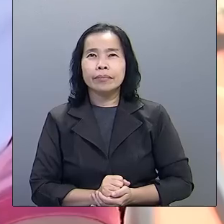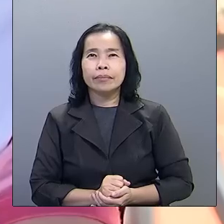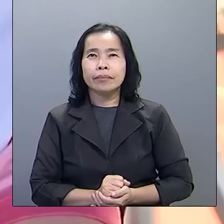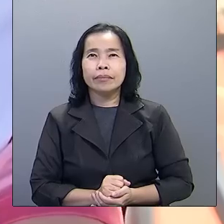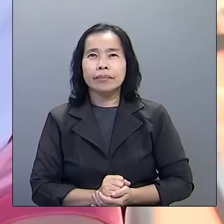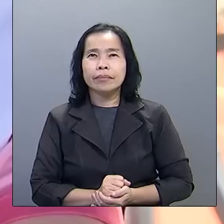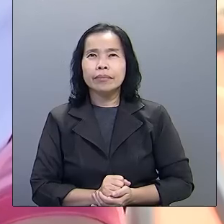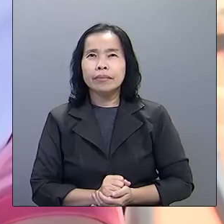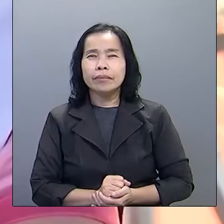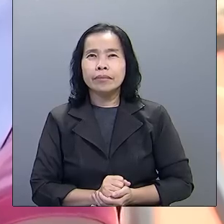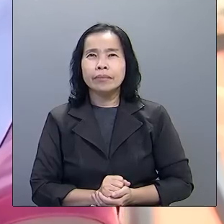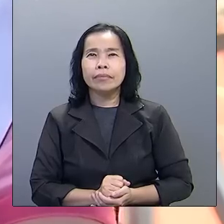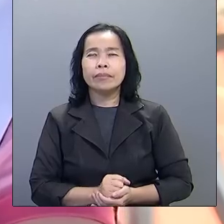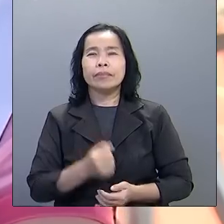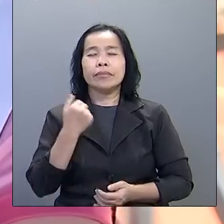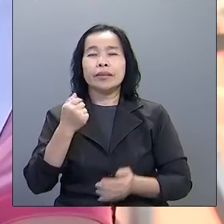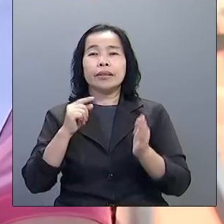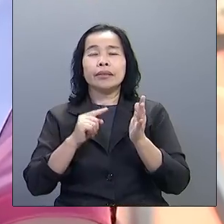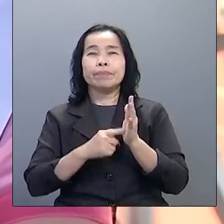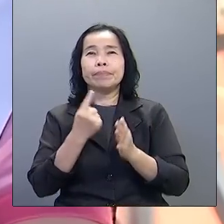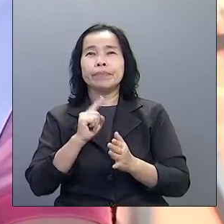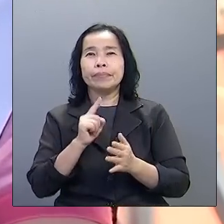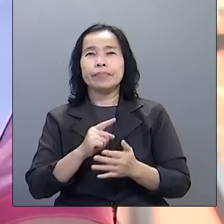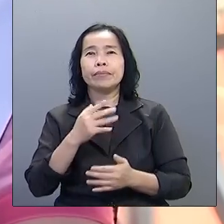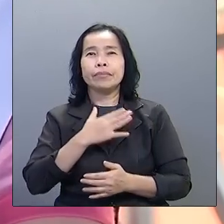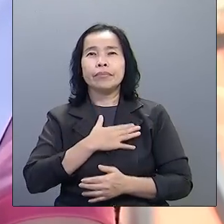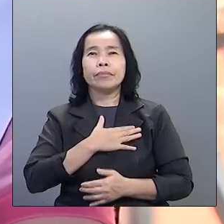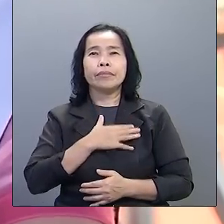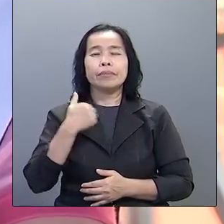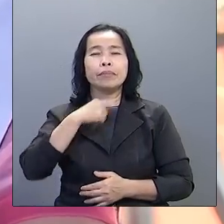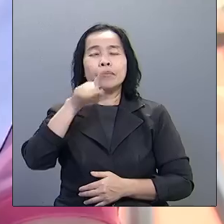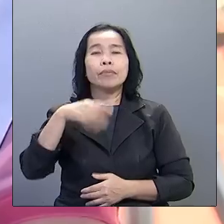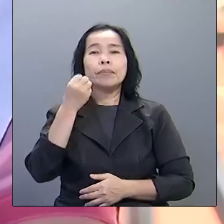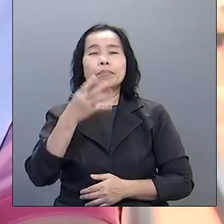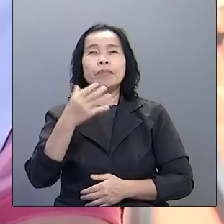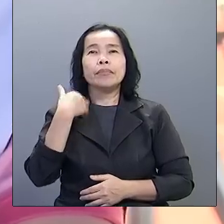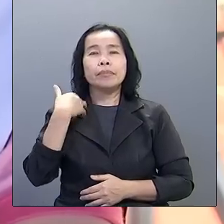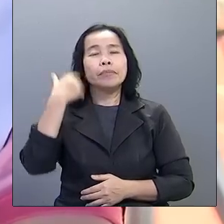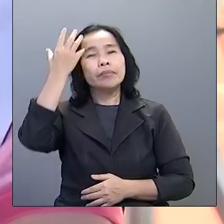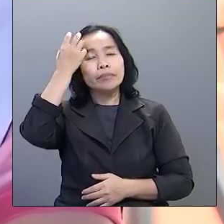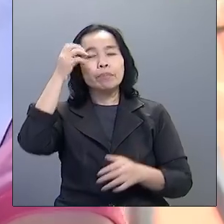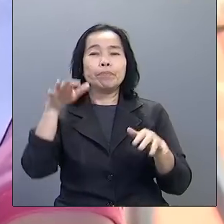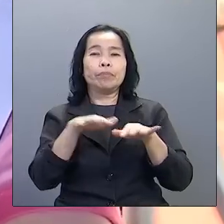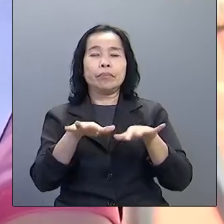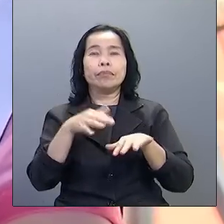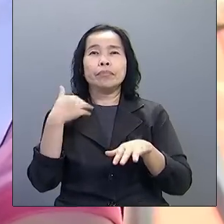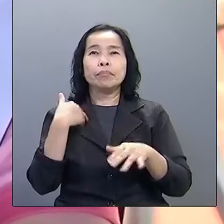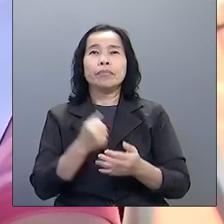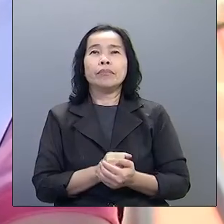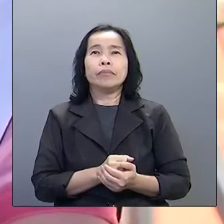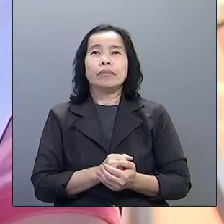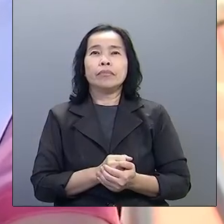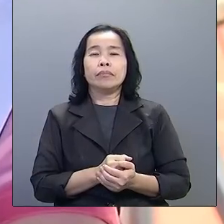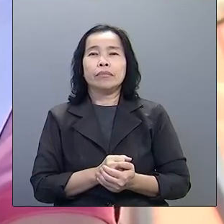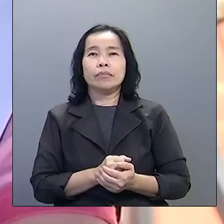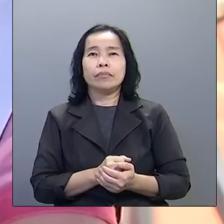จะเป็นยังไงบ้าง ก็คือก็สูงส่วนใหญ่ก็คือระดับปานกลางขึ้นไปก็คือว่าระดับ